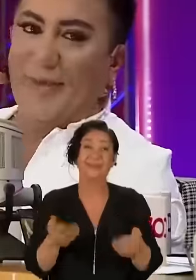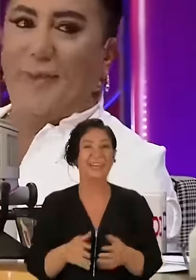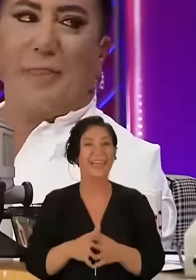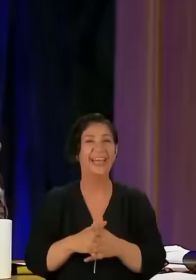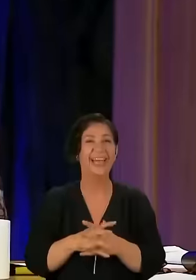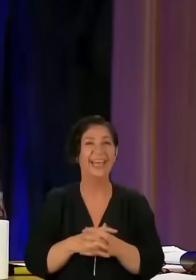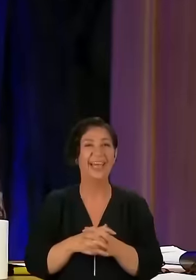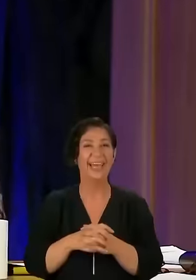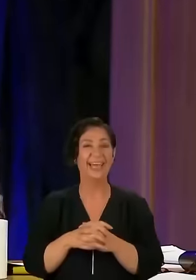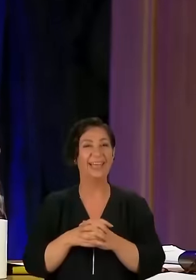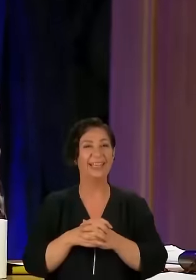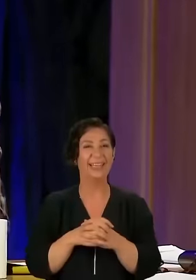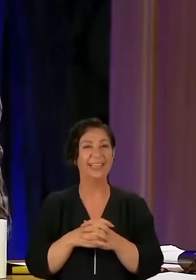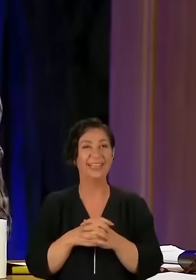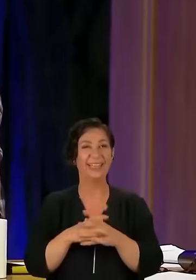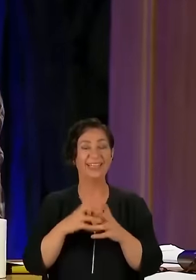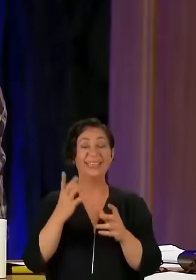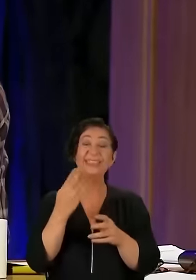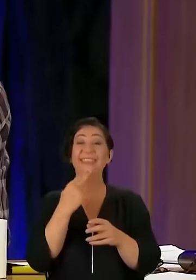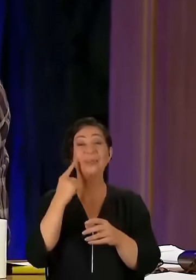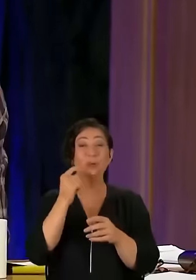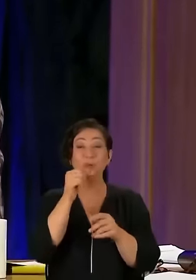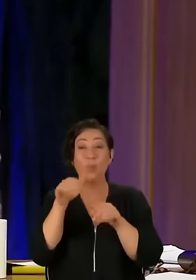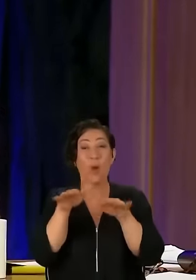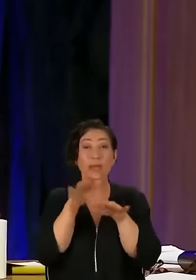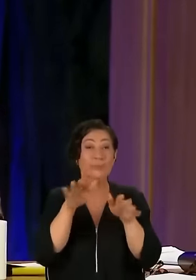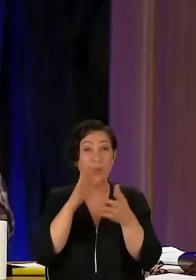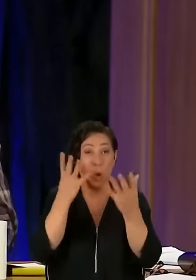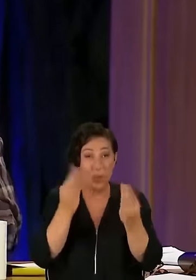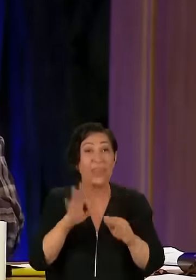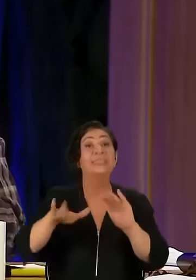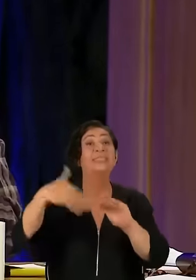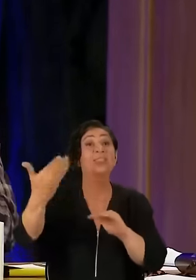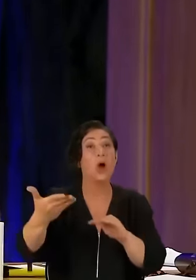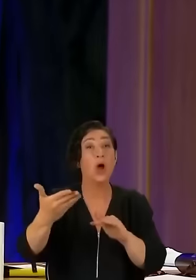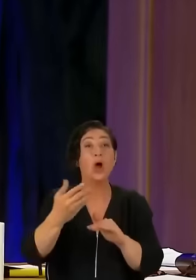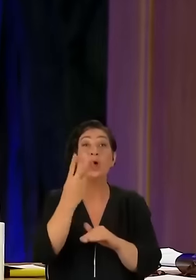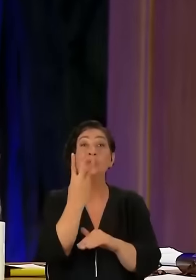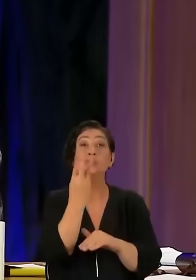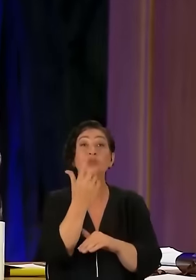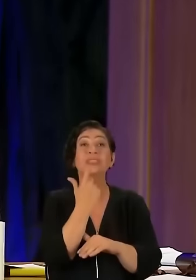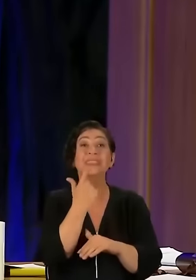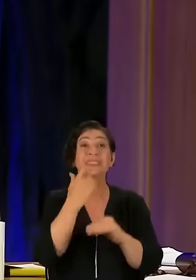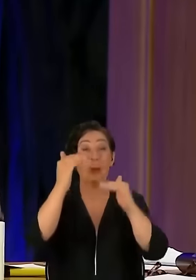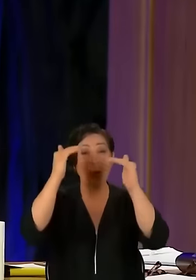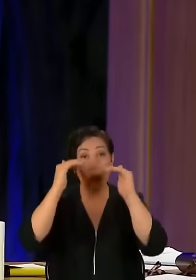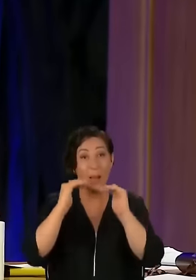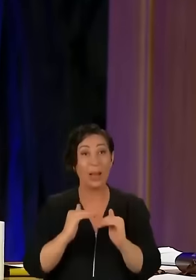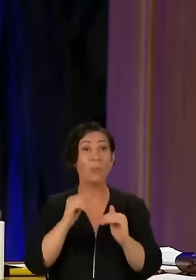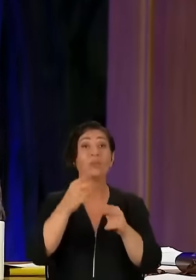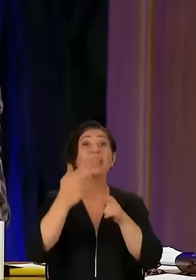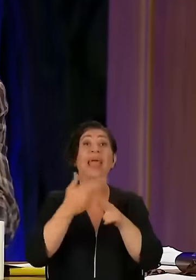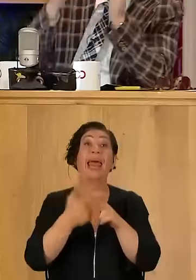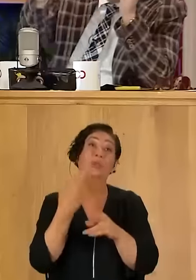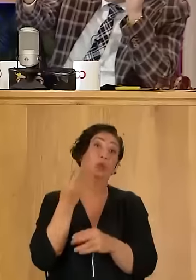Ve yani Seda Sayan bir su muhallebisine dönüştükten sonra 3,5 yaşına geri döndü. Bu deney